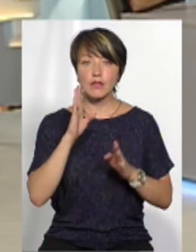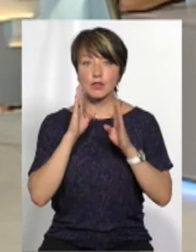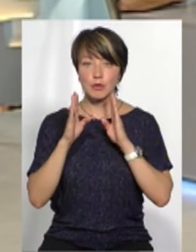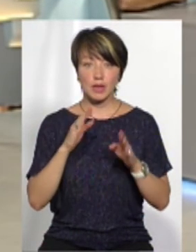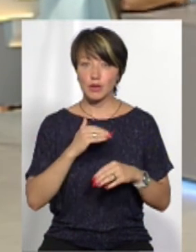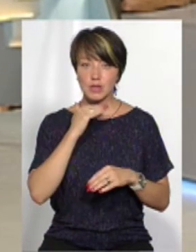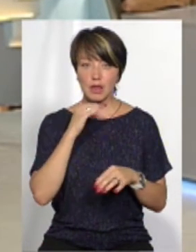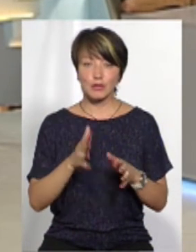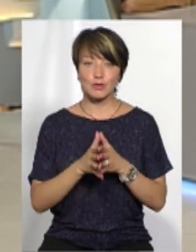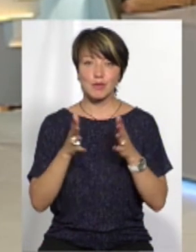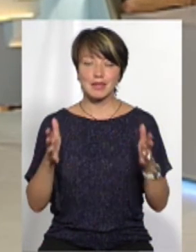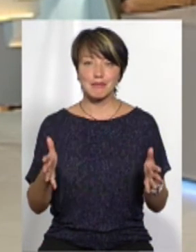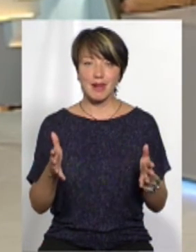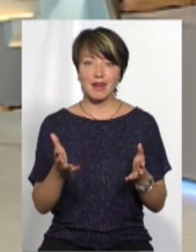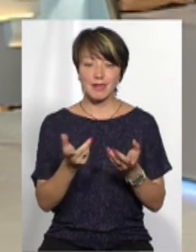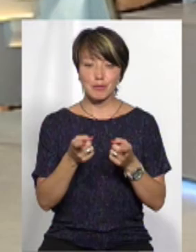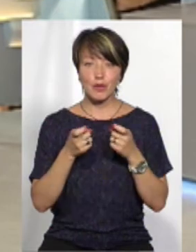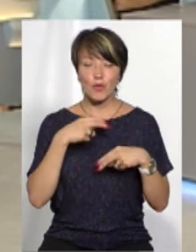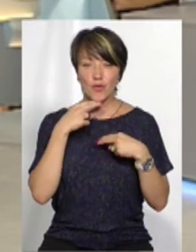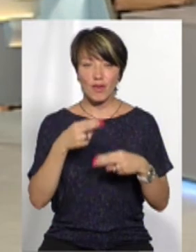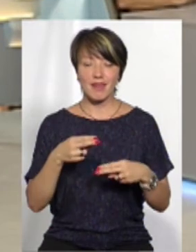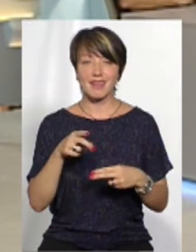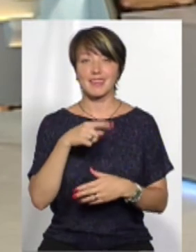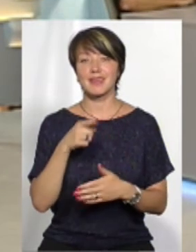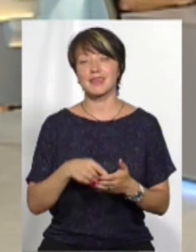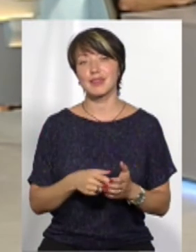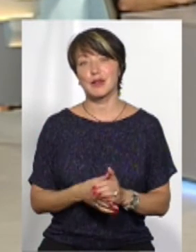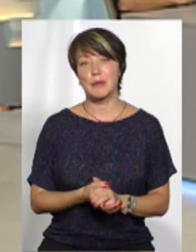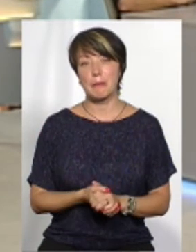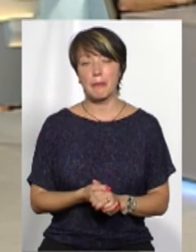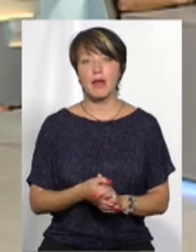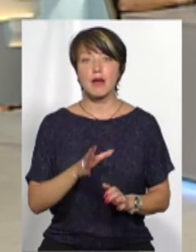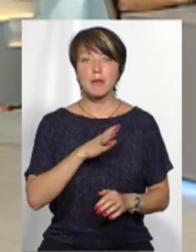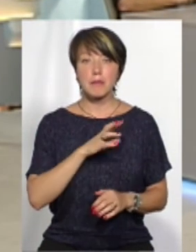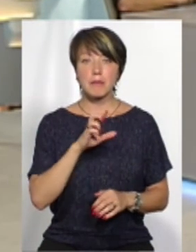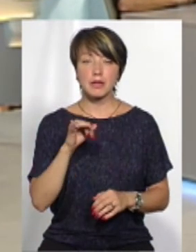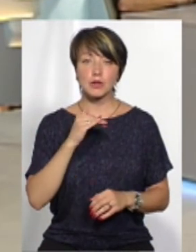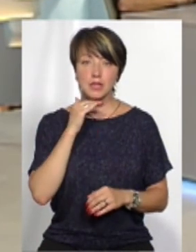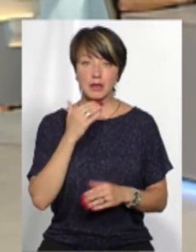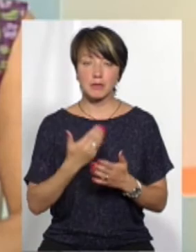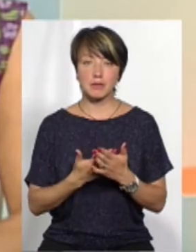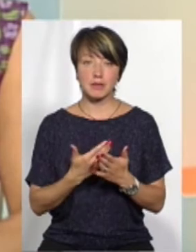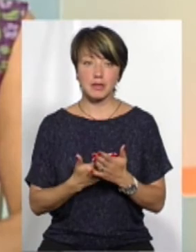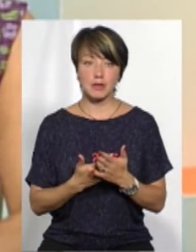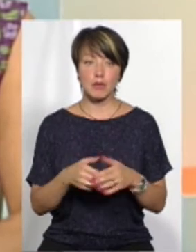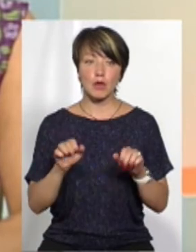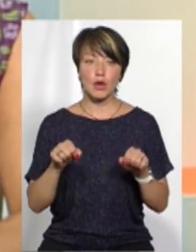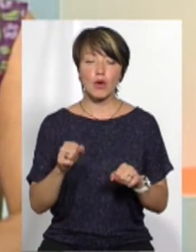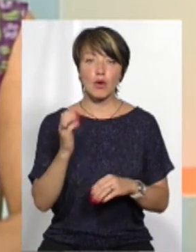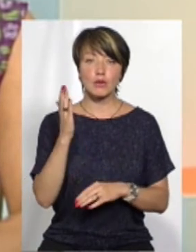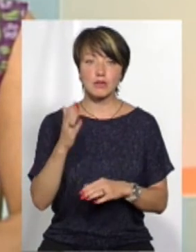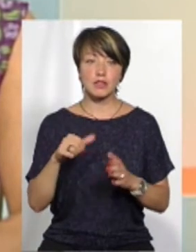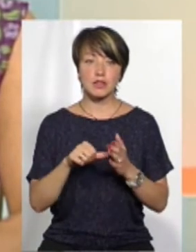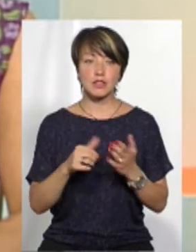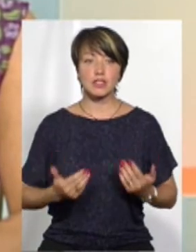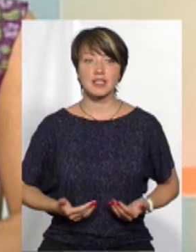щоб привернути максимальну кількість уваги, щоб проголосувати такі проєкти? Було б достатньо, якби це був, якщо могли голосувати жителі